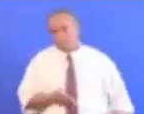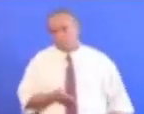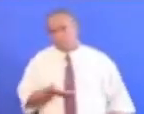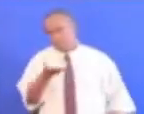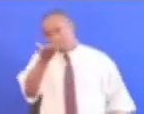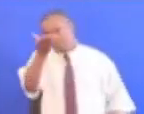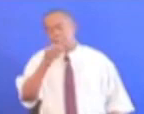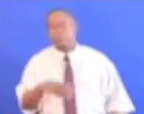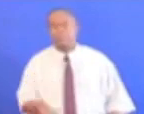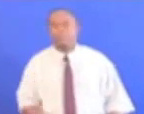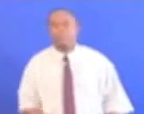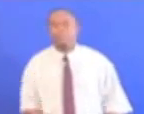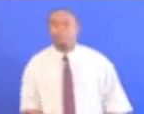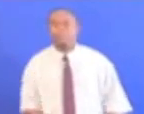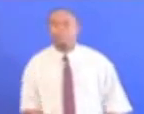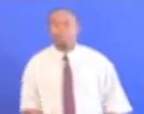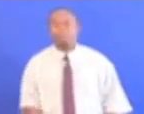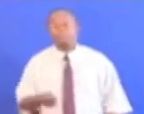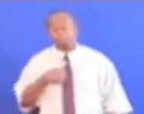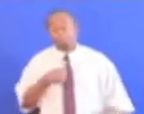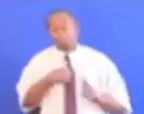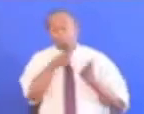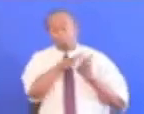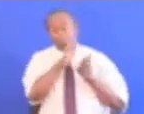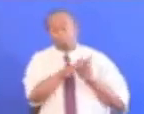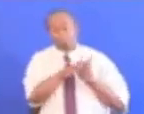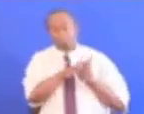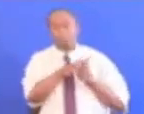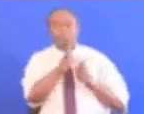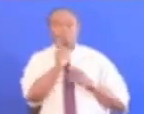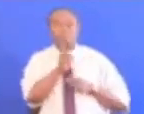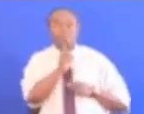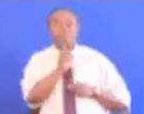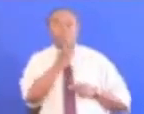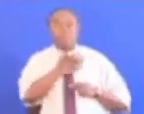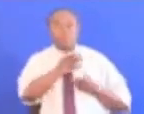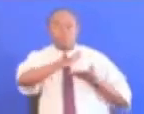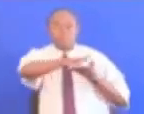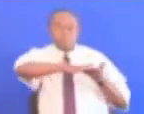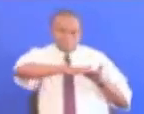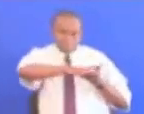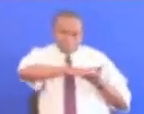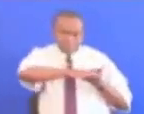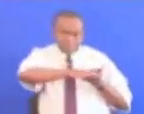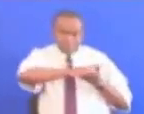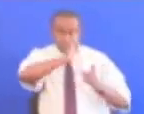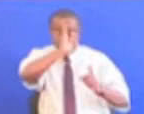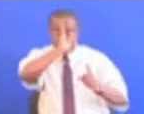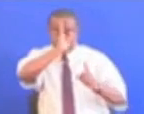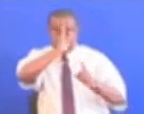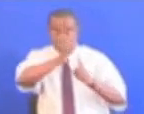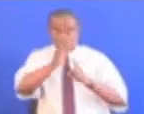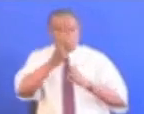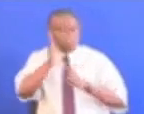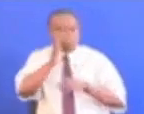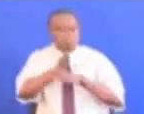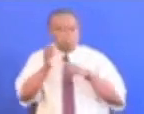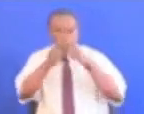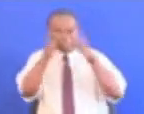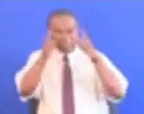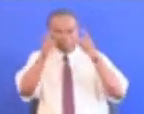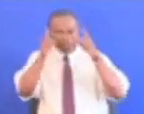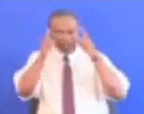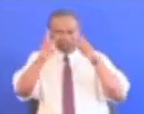mbunge wa Igalula kama ifuatavyo. Kama nilivyokwishaeleza kwenye majibu ya swali la msingi, kwamba ni azma ya serikali kujenga vyuo hivi katika wilaya